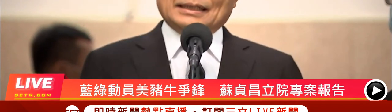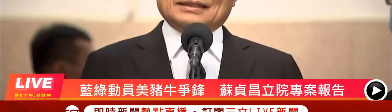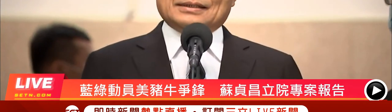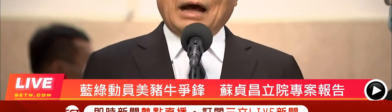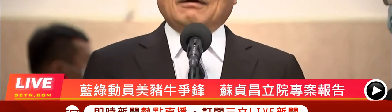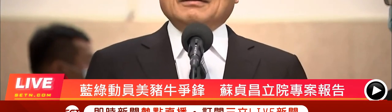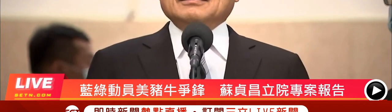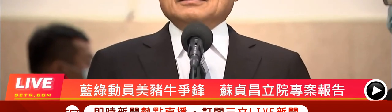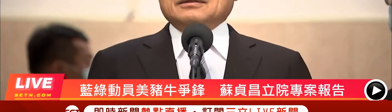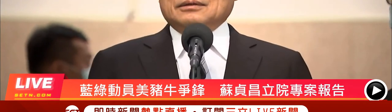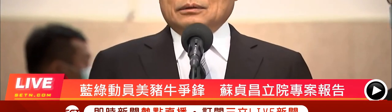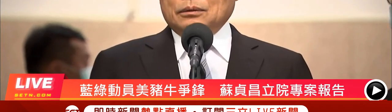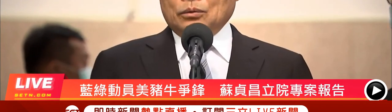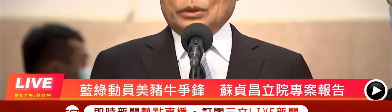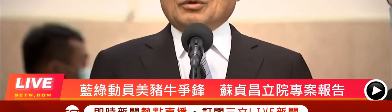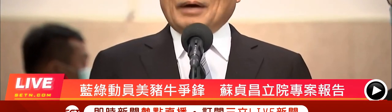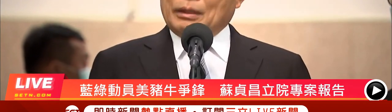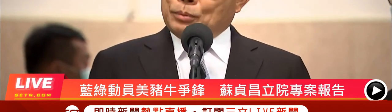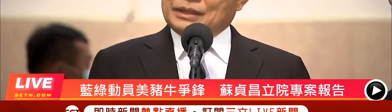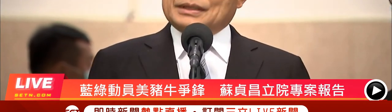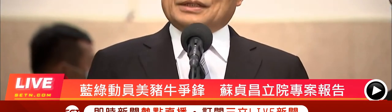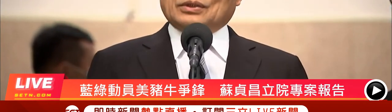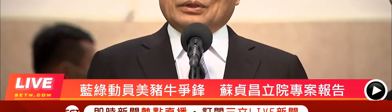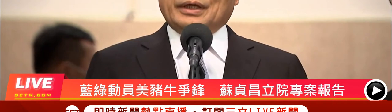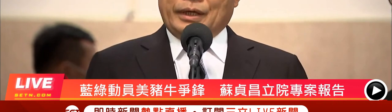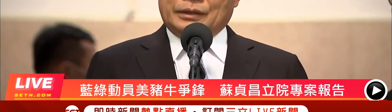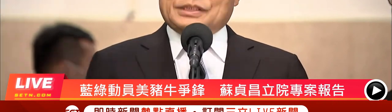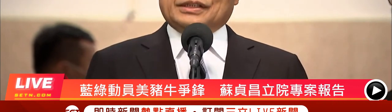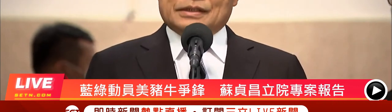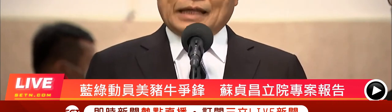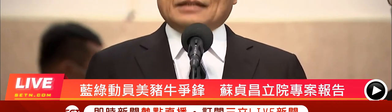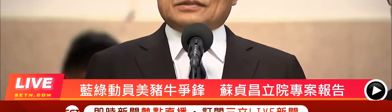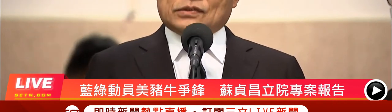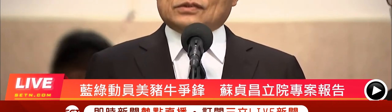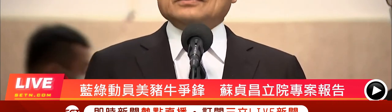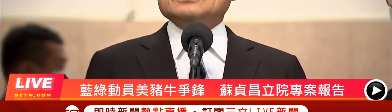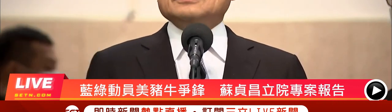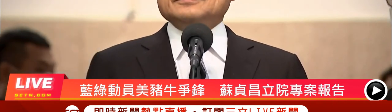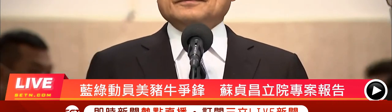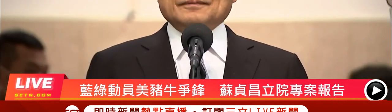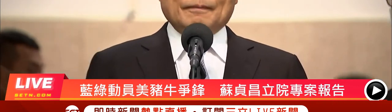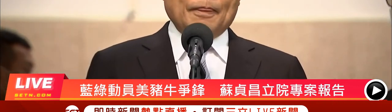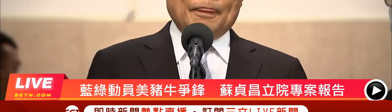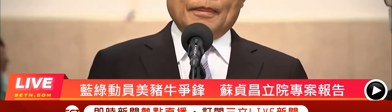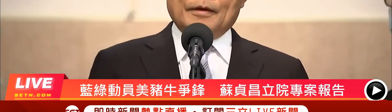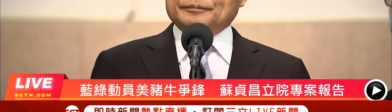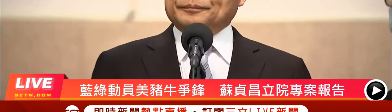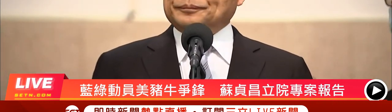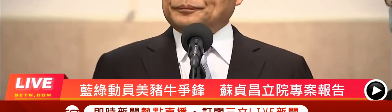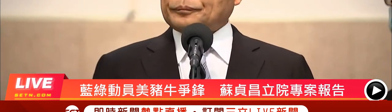完整的知道国人同胞能不能接受，也请三思。